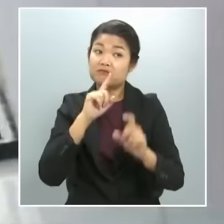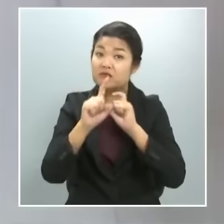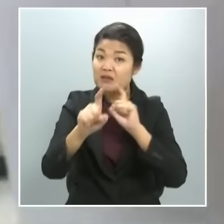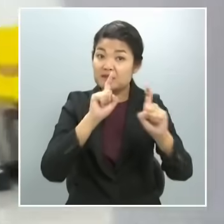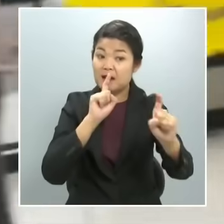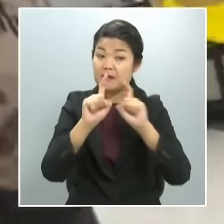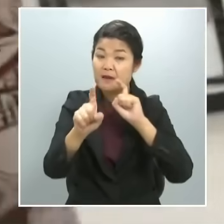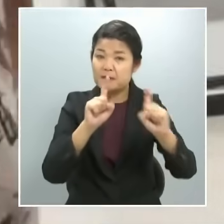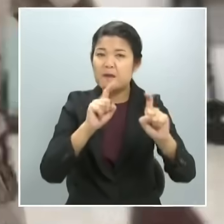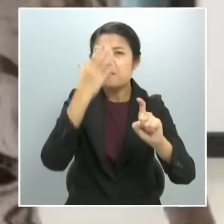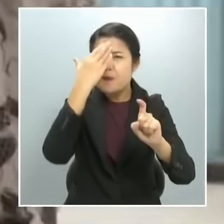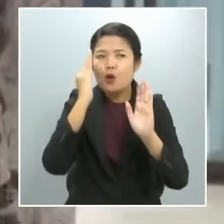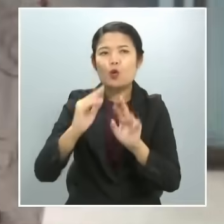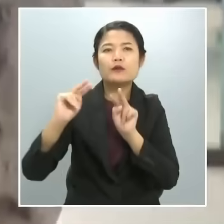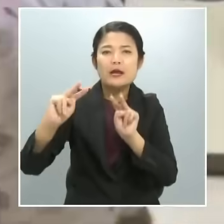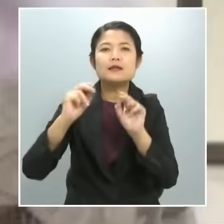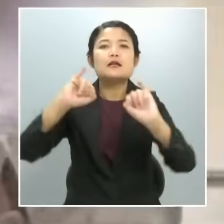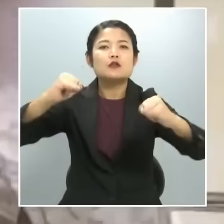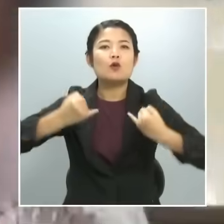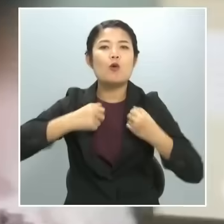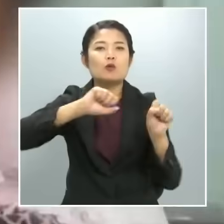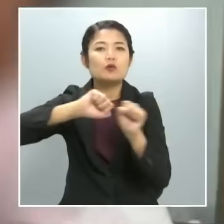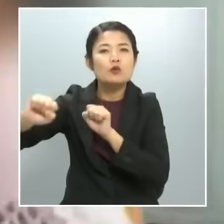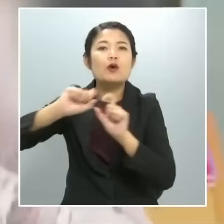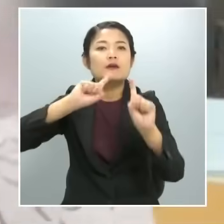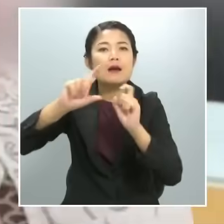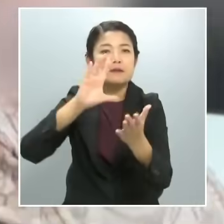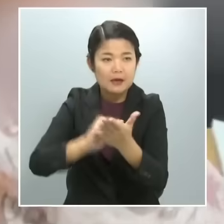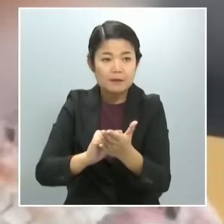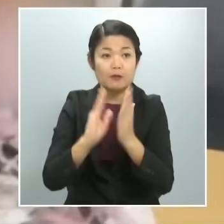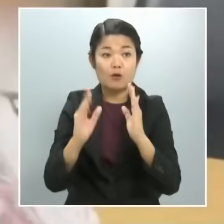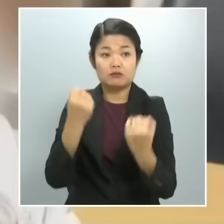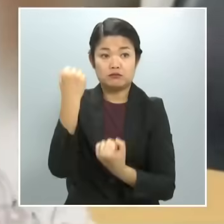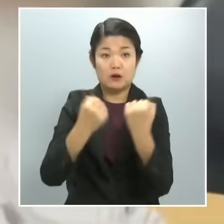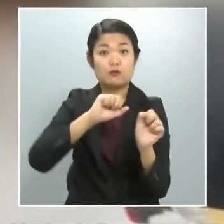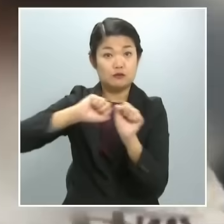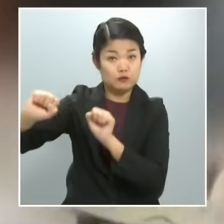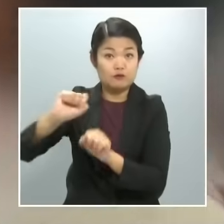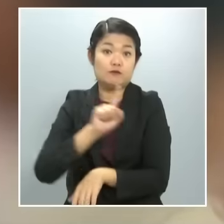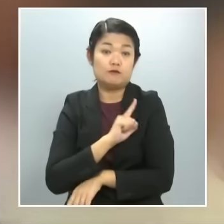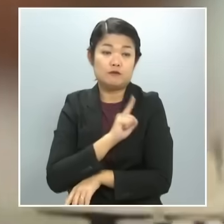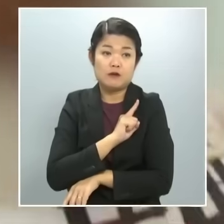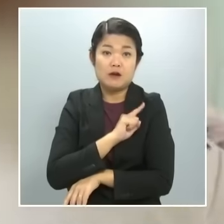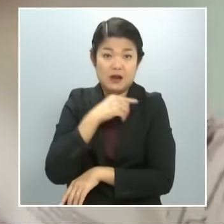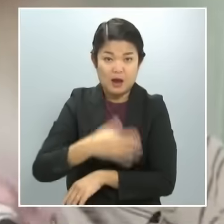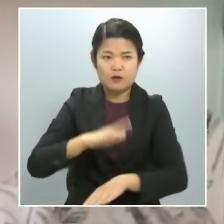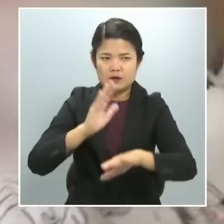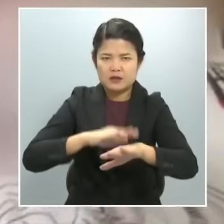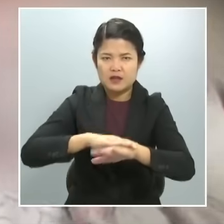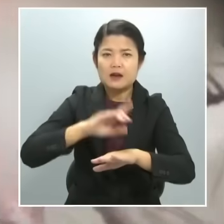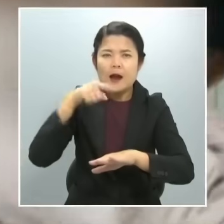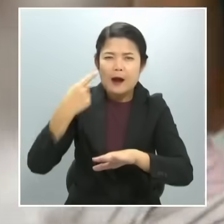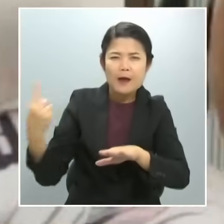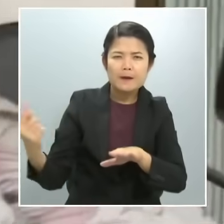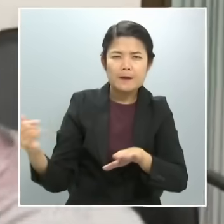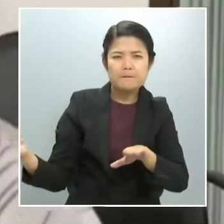ปากคำในฐานะพยานที่เป็นเจ้าของรถตู้แล้วก็เป็นคนขับรถตู้ในวันเกิดเหตุหลังจากนี้จะมีการเรียกสอบผู้โดยสารบนรถตู้